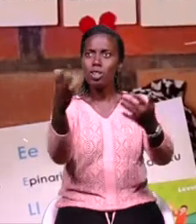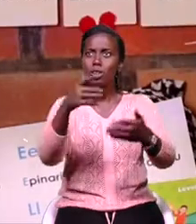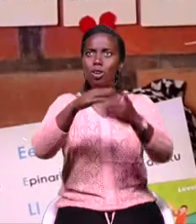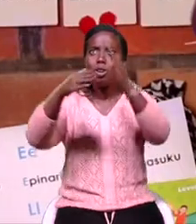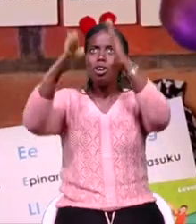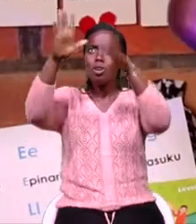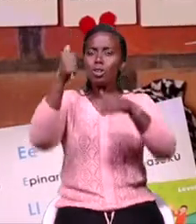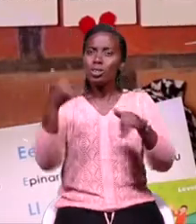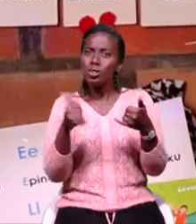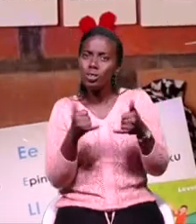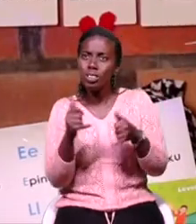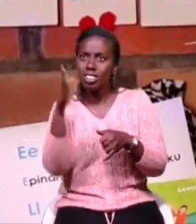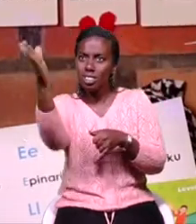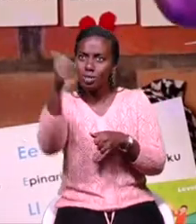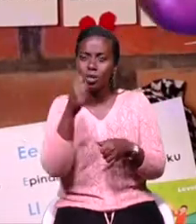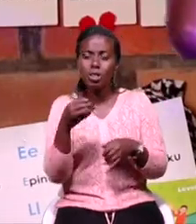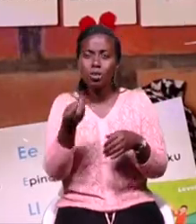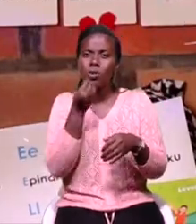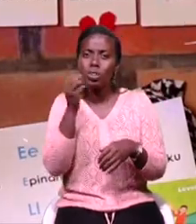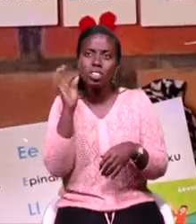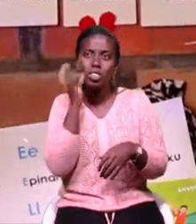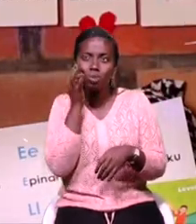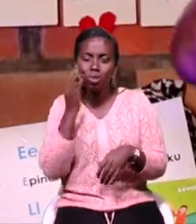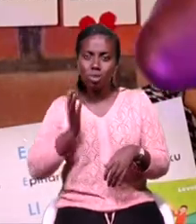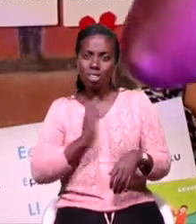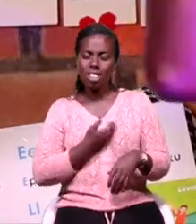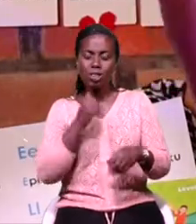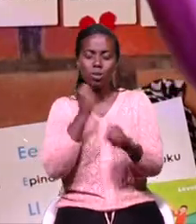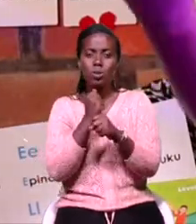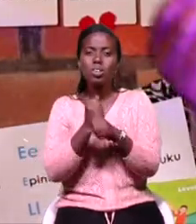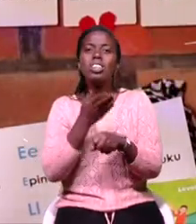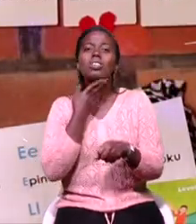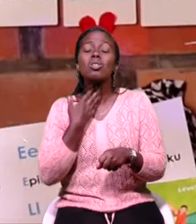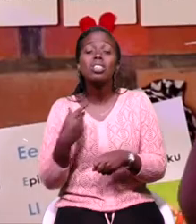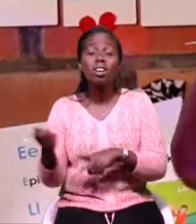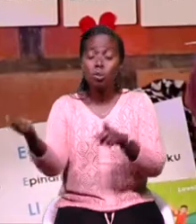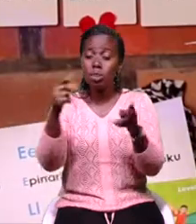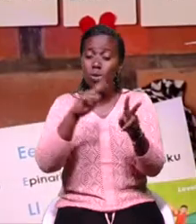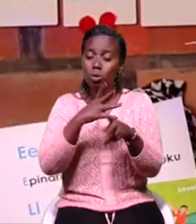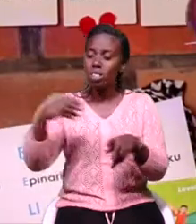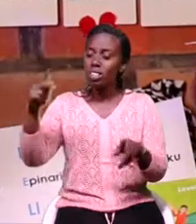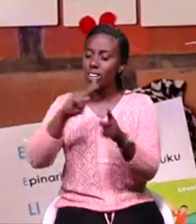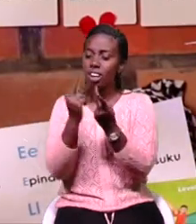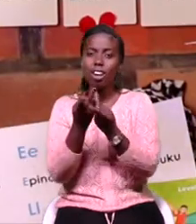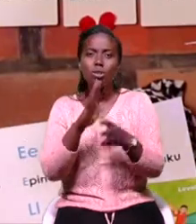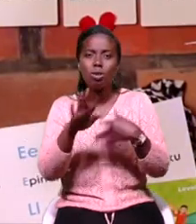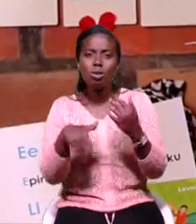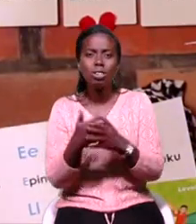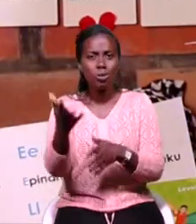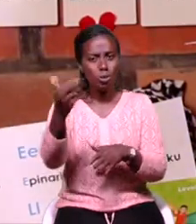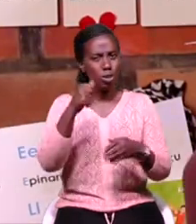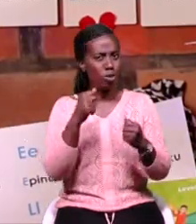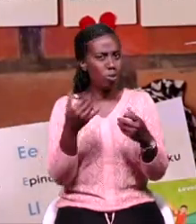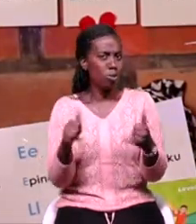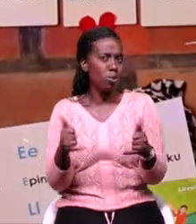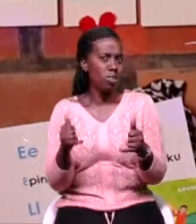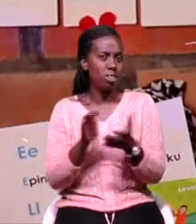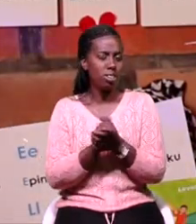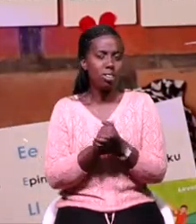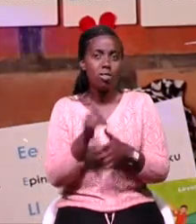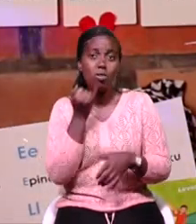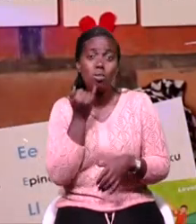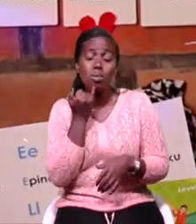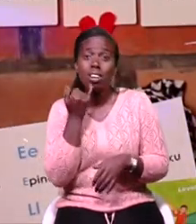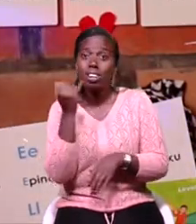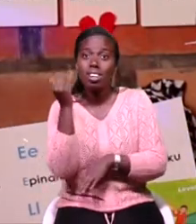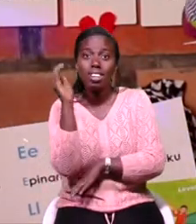ngwino dukine, ngwino urye imbuto zanjye, ngwino ukore icyo ushaka, ngwino ujye ahari ho hose, ngwino twongere dukine, nari ngukumbuye. Umwana yahise asubiza